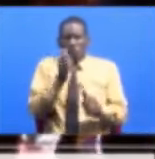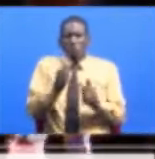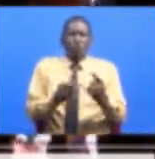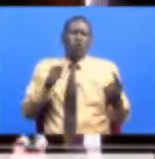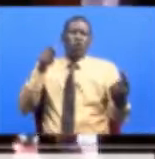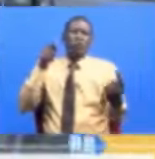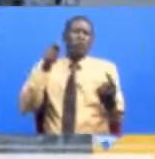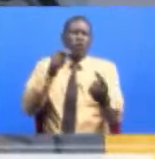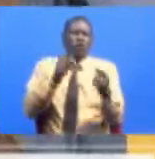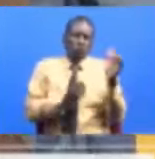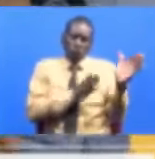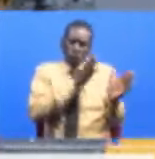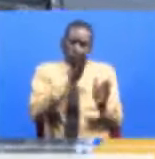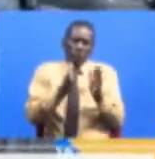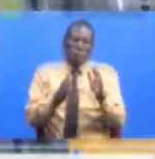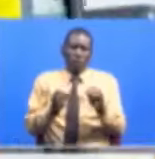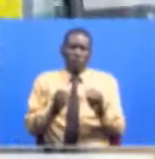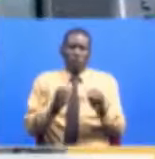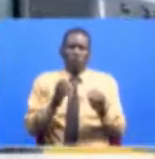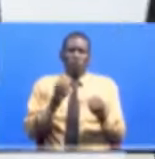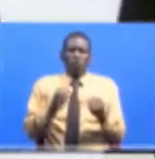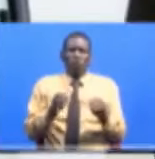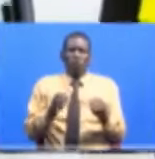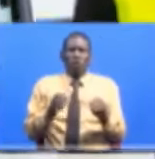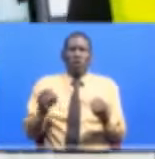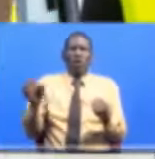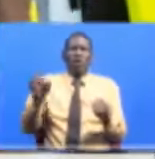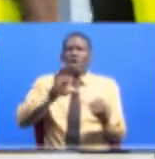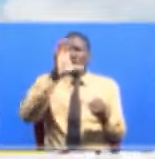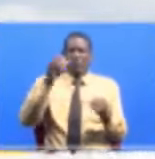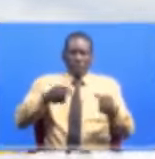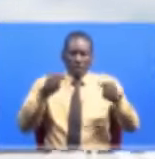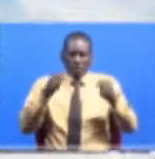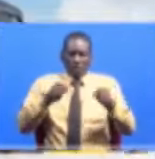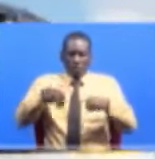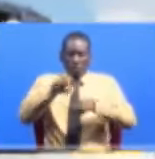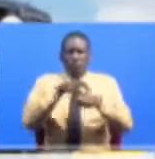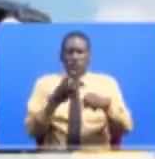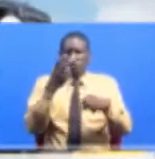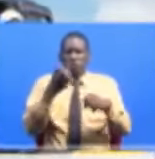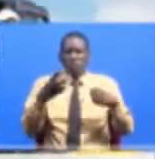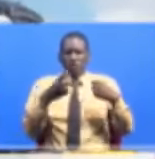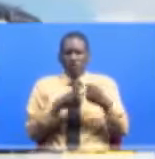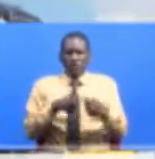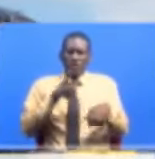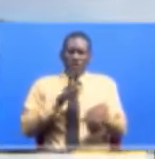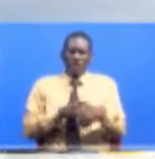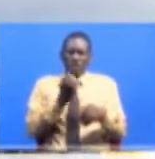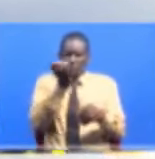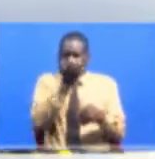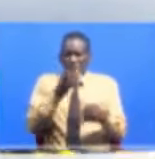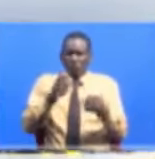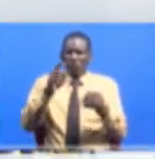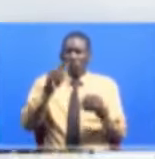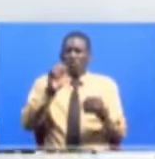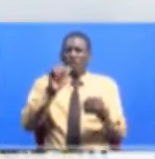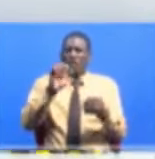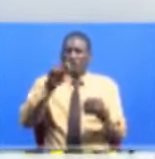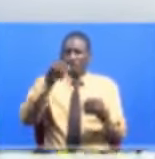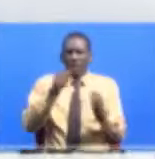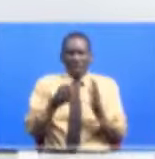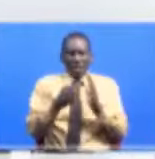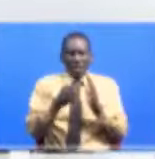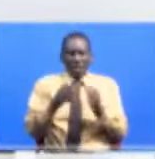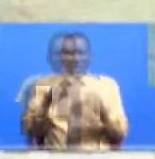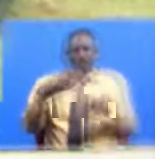kwa maandalizi ya mashindano ya dimba La kombe la Bara afrikaa mwaka 2027 Pindi uwanja huo wa talanta Hela katika barabara